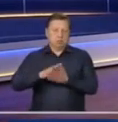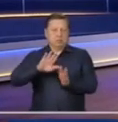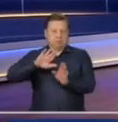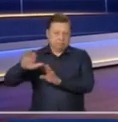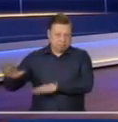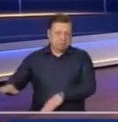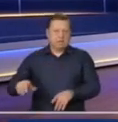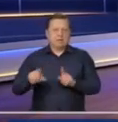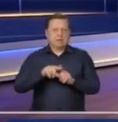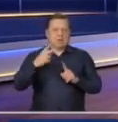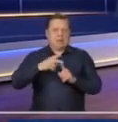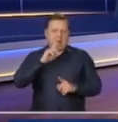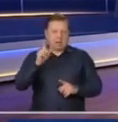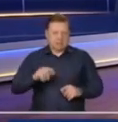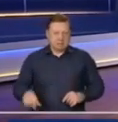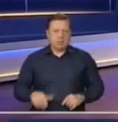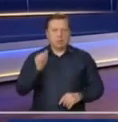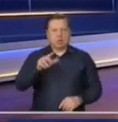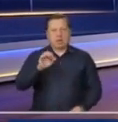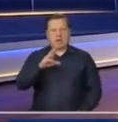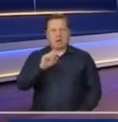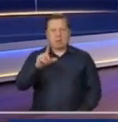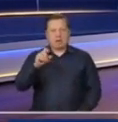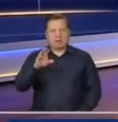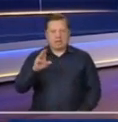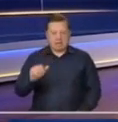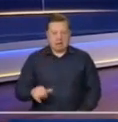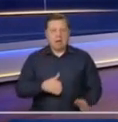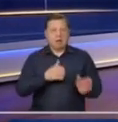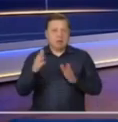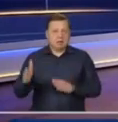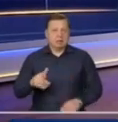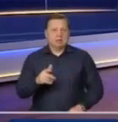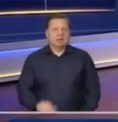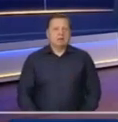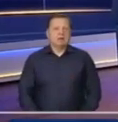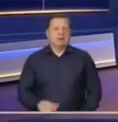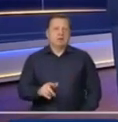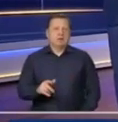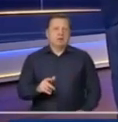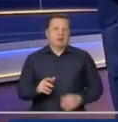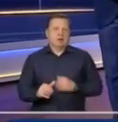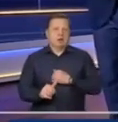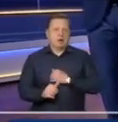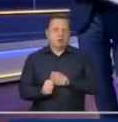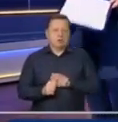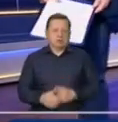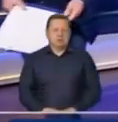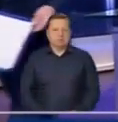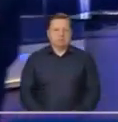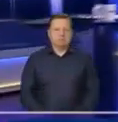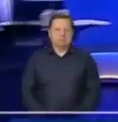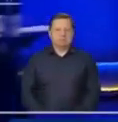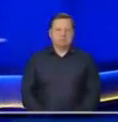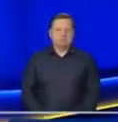dzisiejszy Teleexpress. Jutro Rafał Patera, a za moment nadchodzi Bronisław Lichtenstein. Zapraszam, polecam. Do zobaczenia.